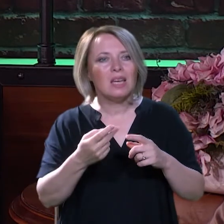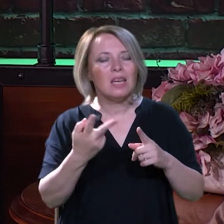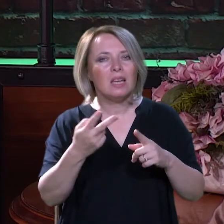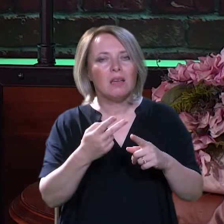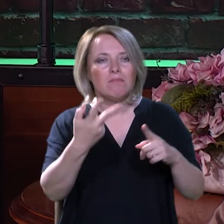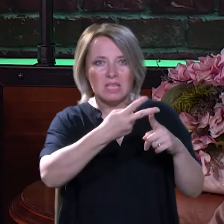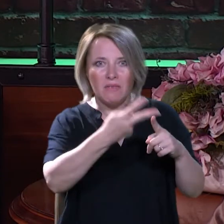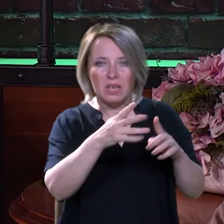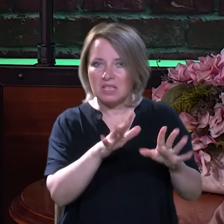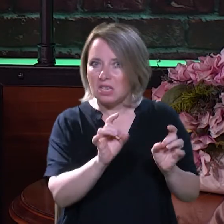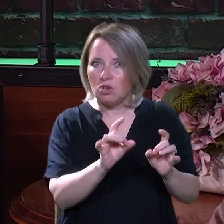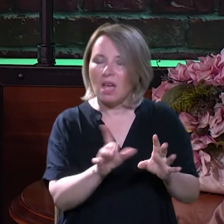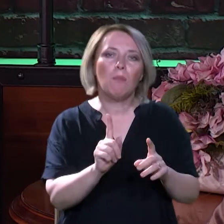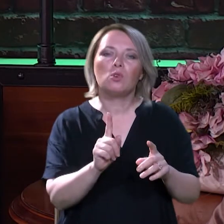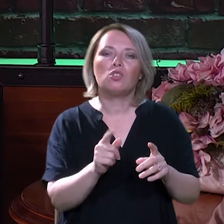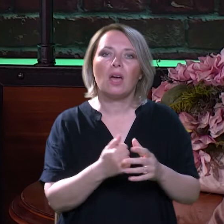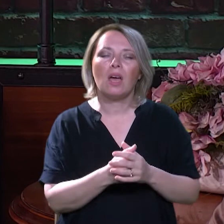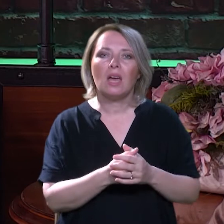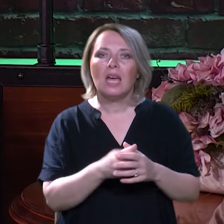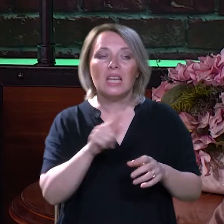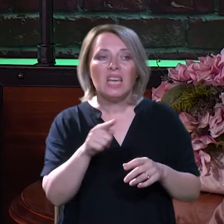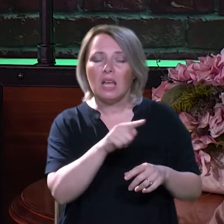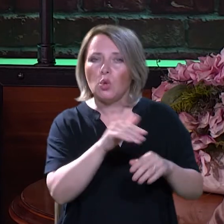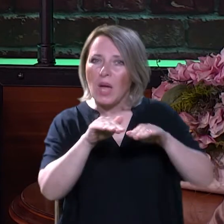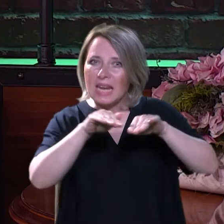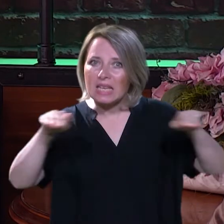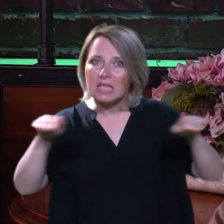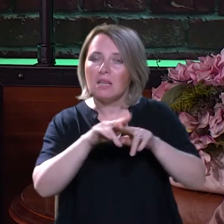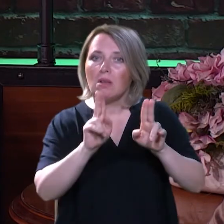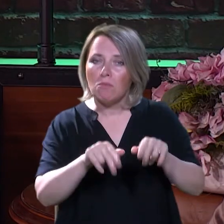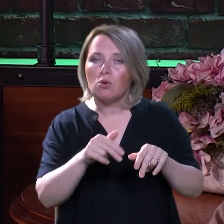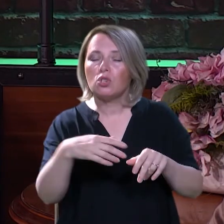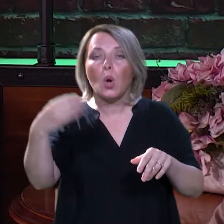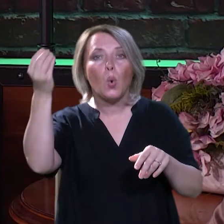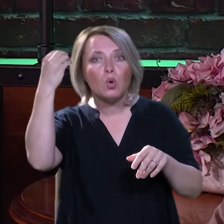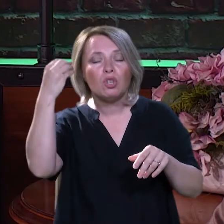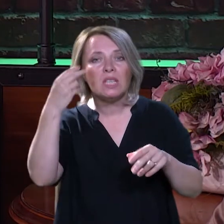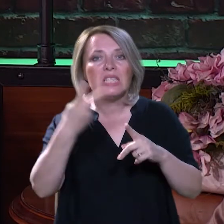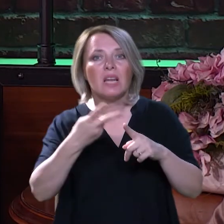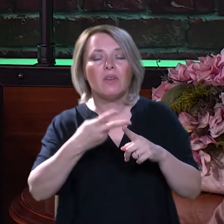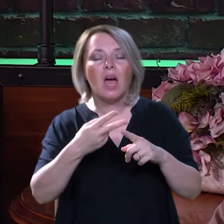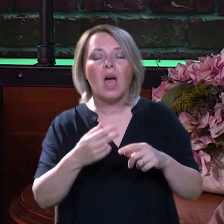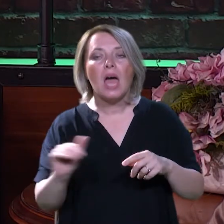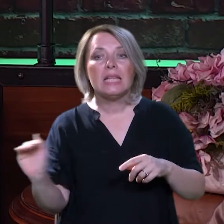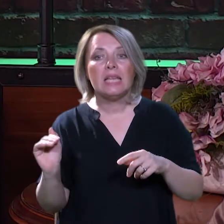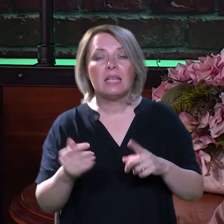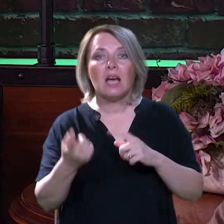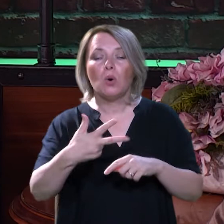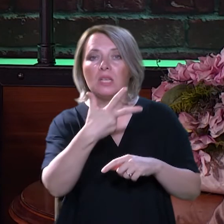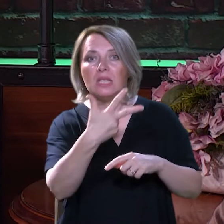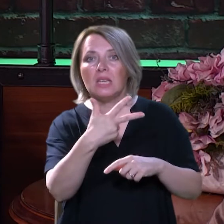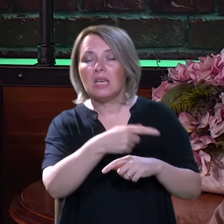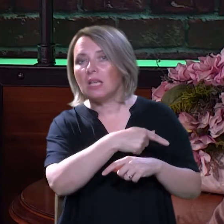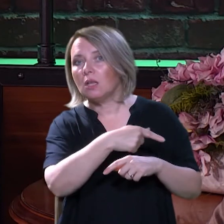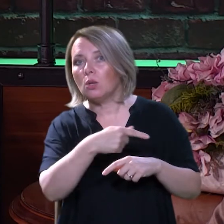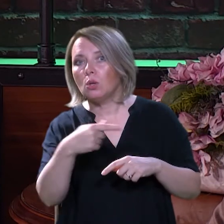nije na toj razini da može učiti sa televizije ili sa ekrana. Djeca od 3 do